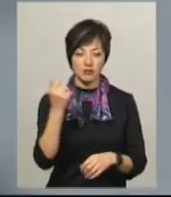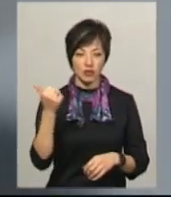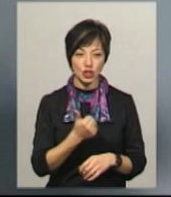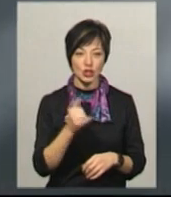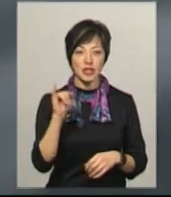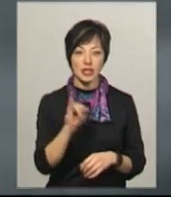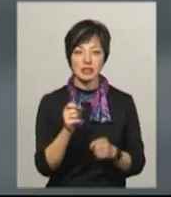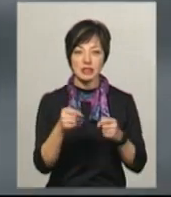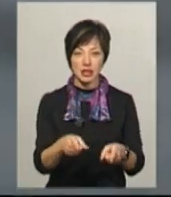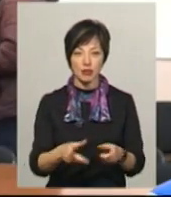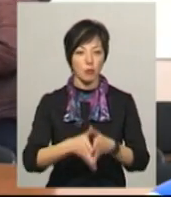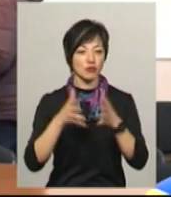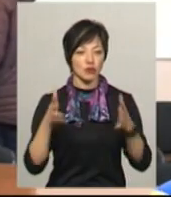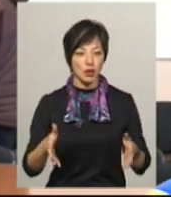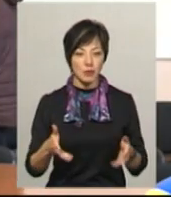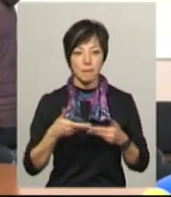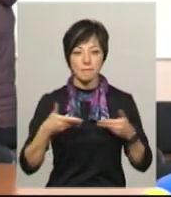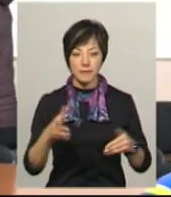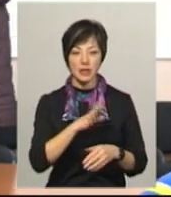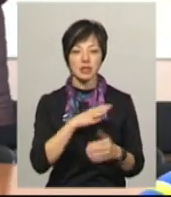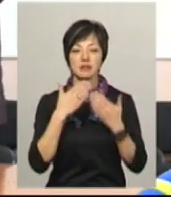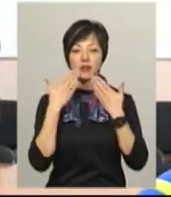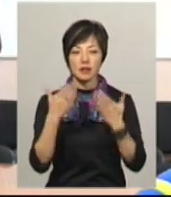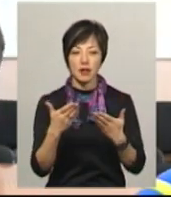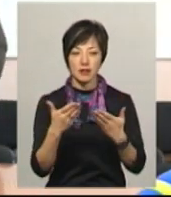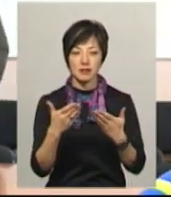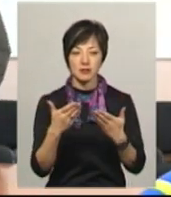І причому скиди йдуть масштабно. Ми зверталися